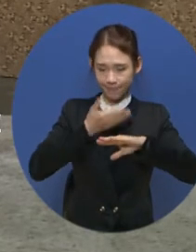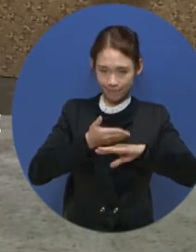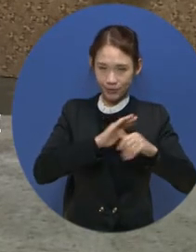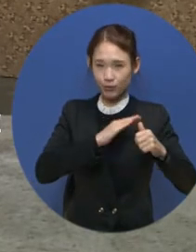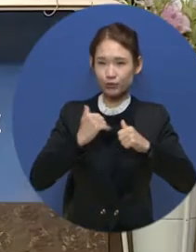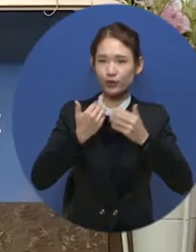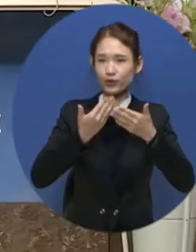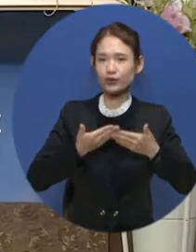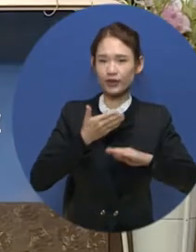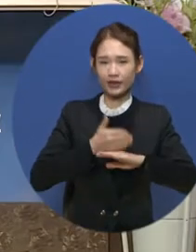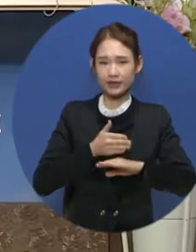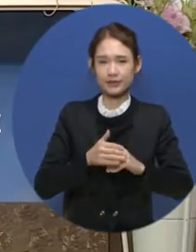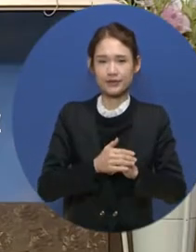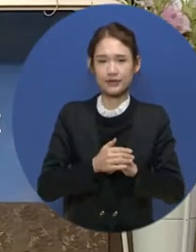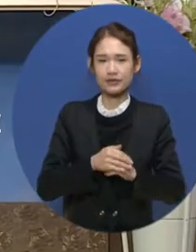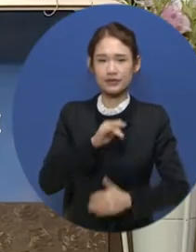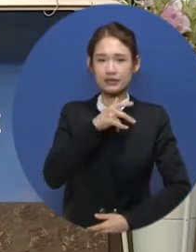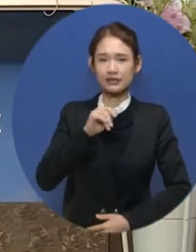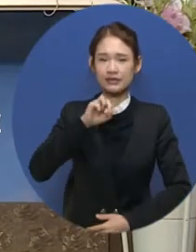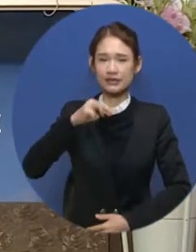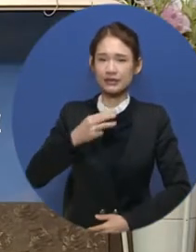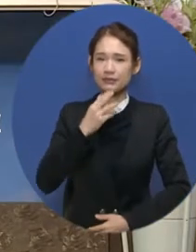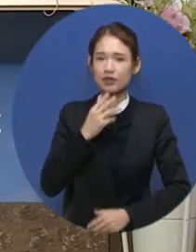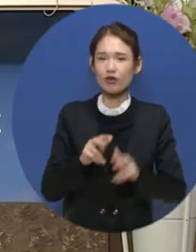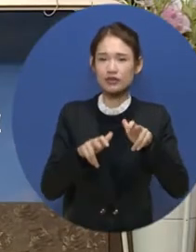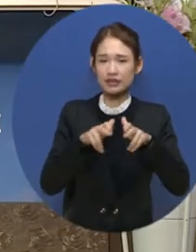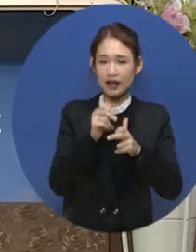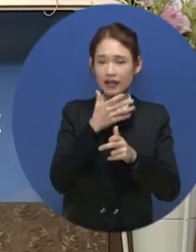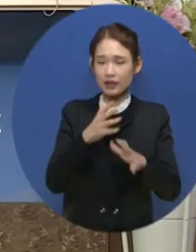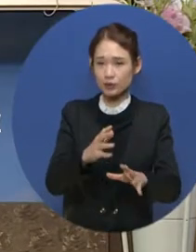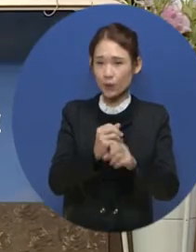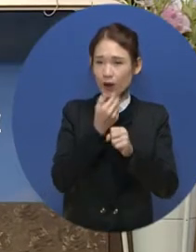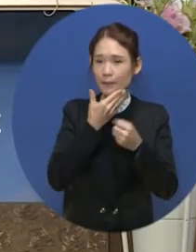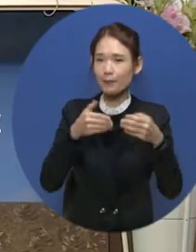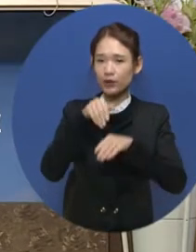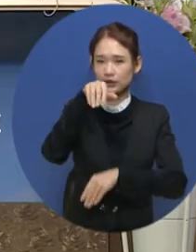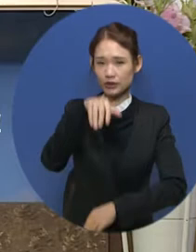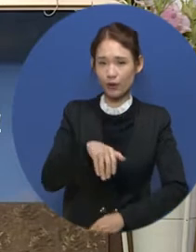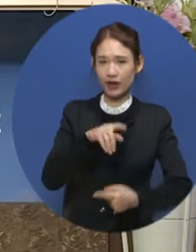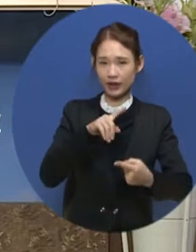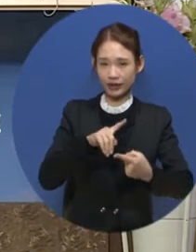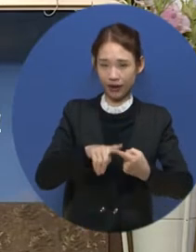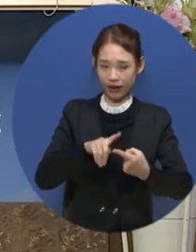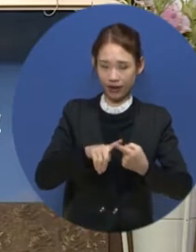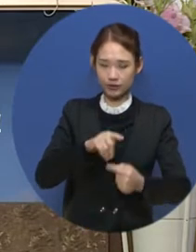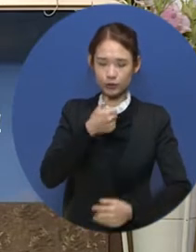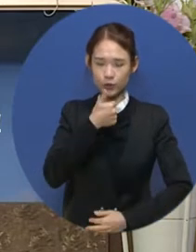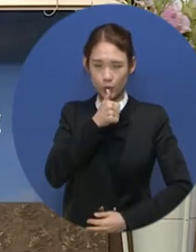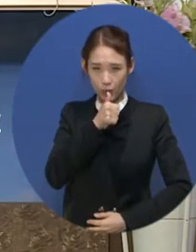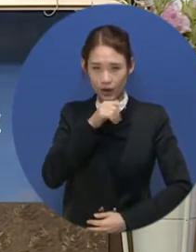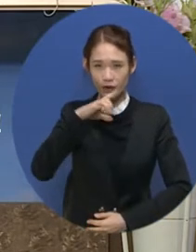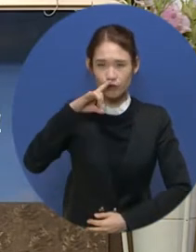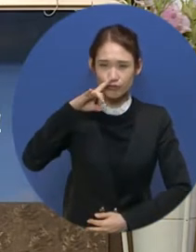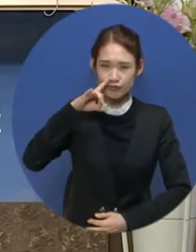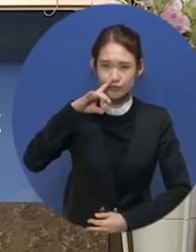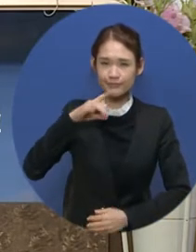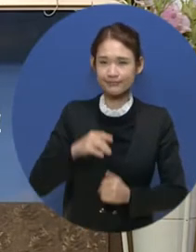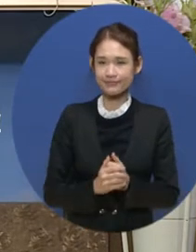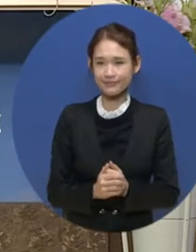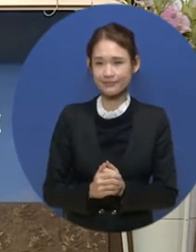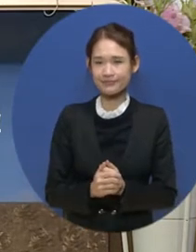검색 그럼 그 시립 서울 장애 종합 복지관 2 어떤 곳인지 궁금하거든요